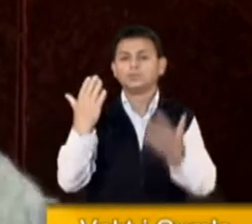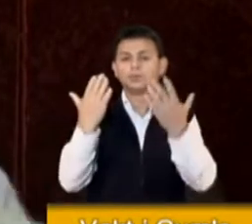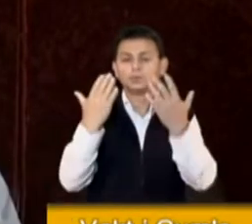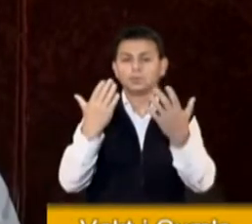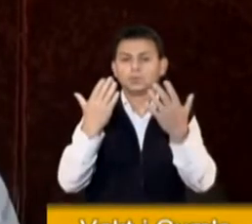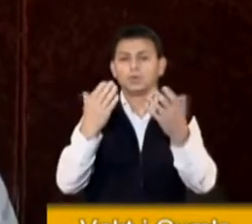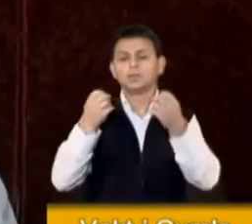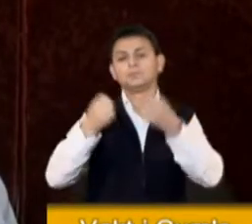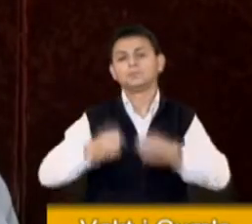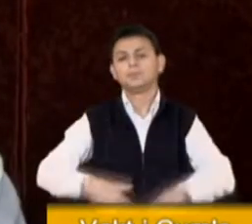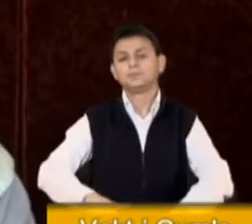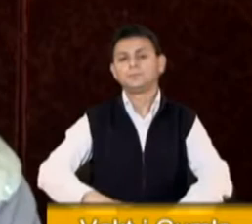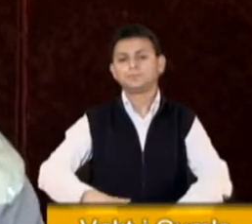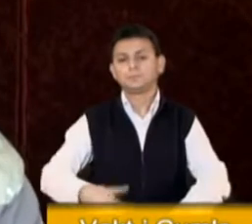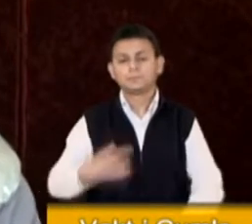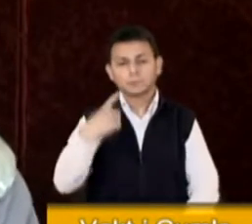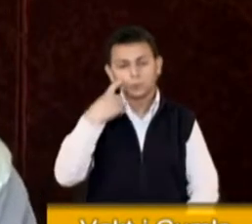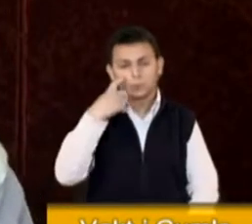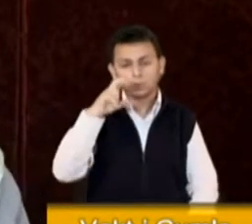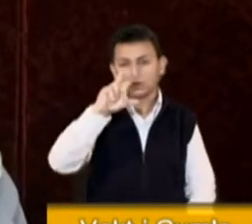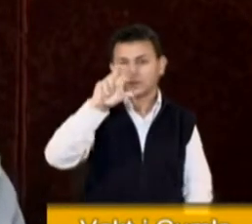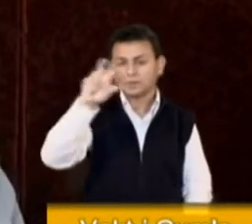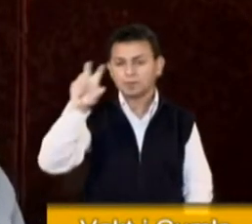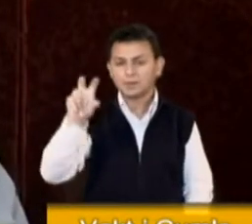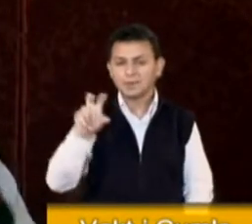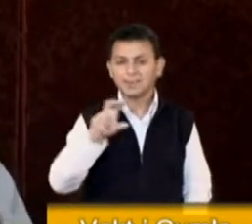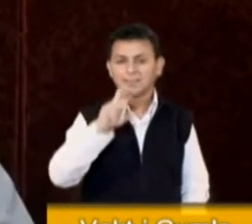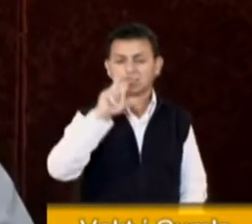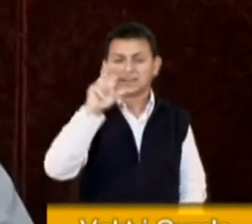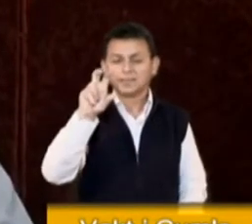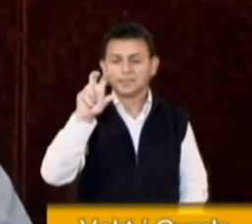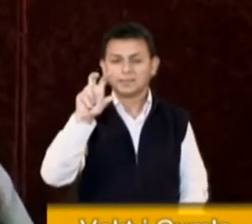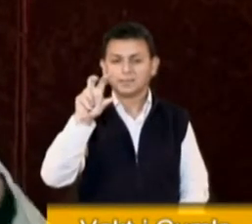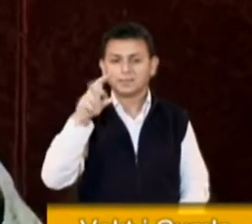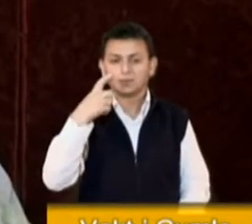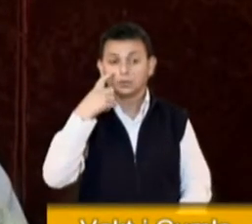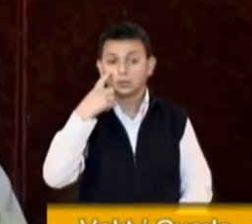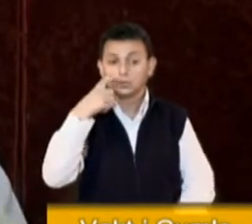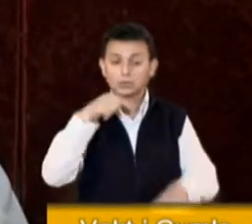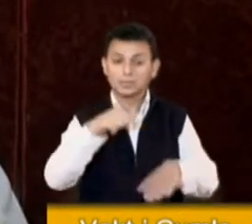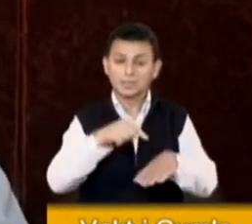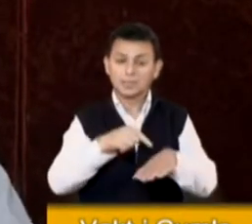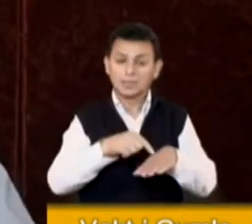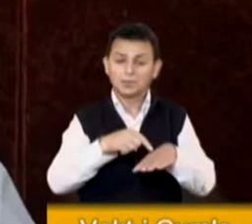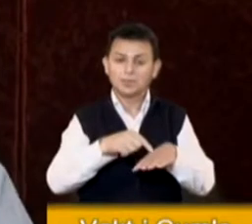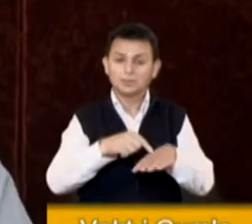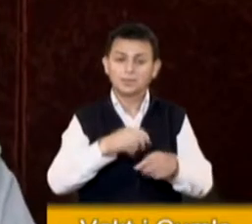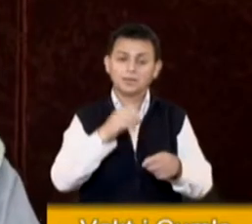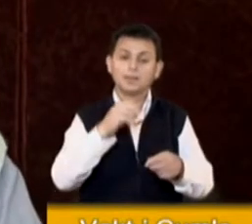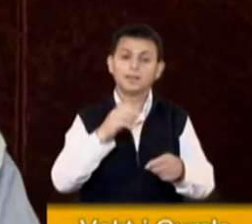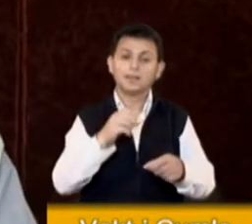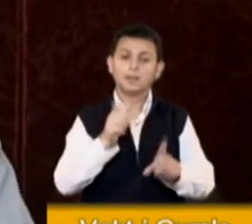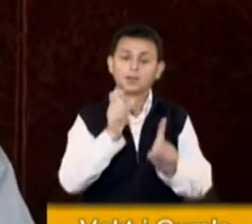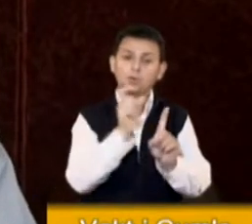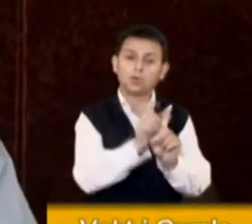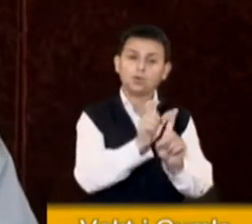göz değmesinden korunmak için ve hatta göz değmesi isabet etmişse Felak